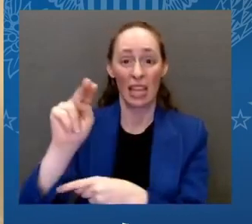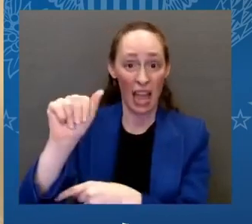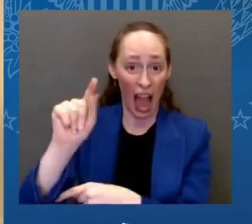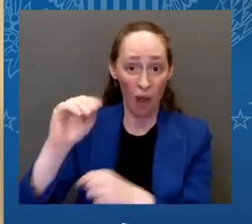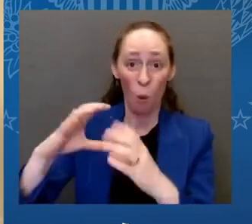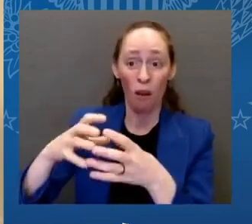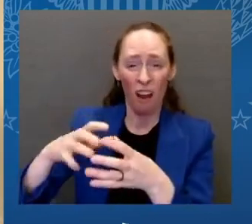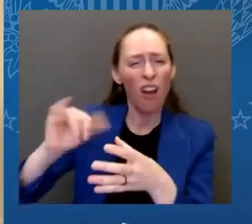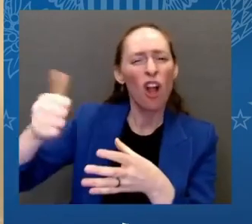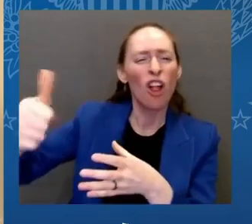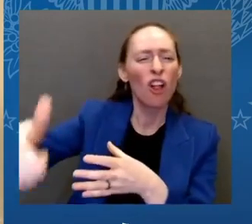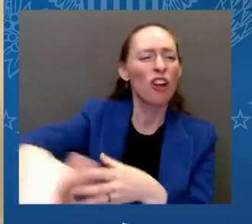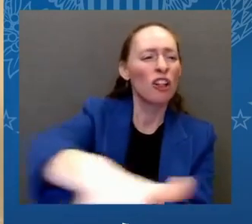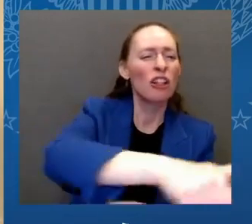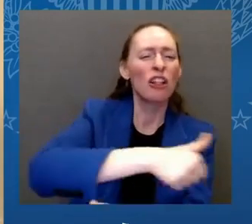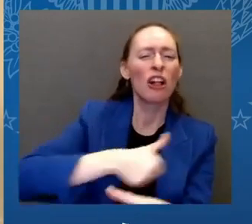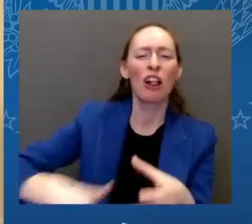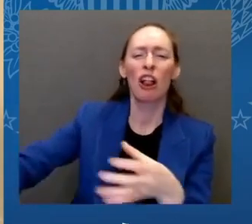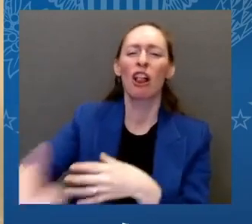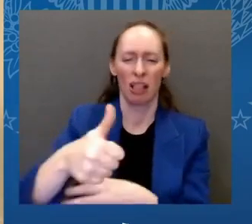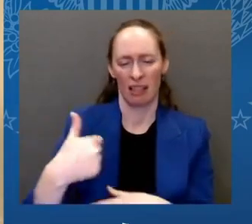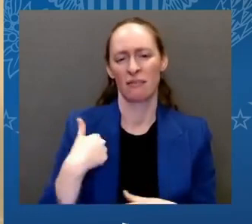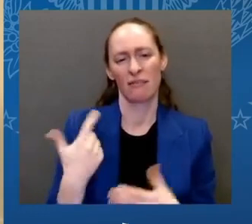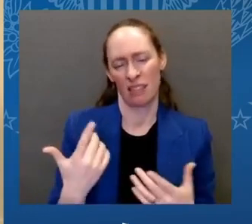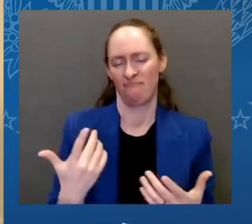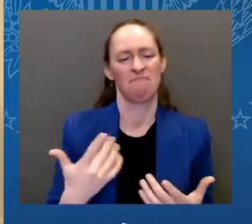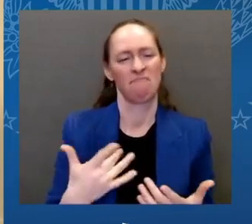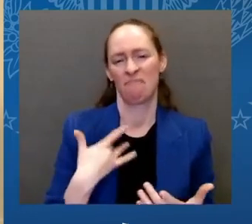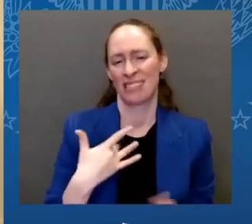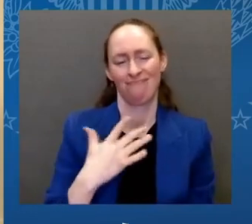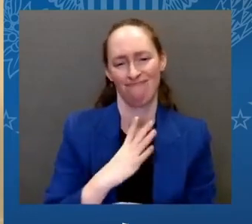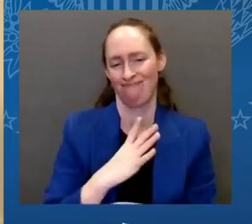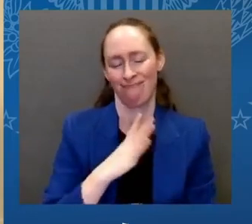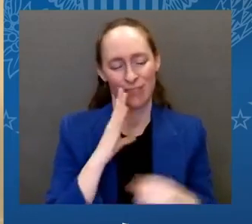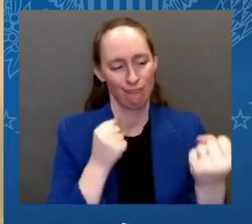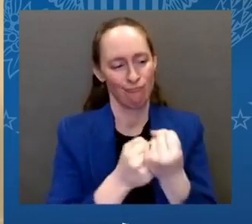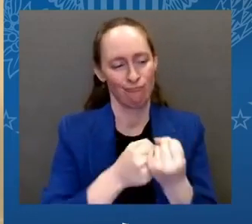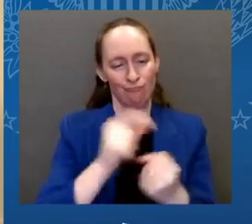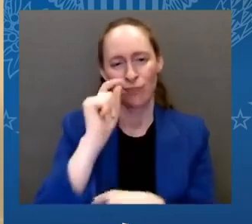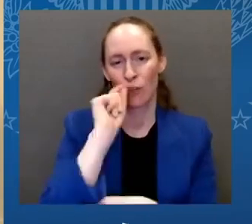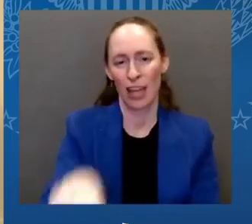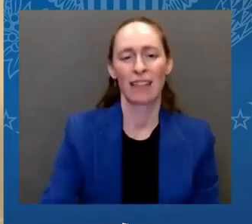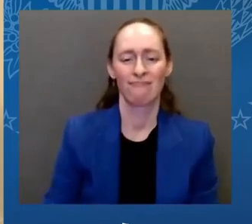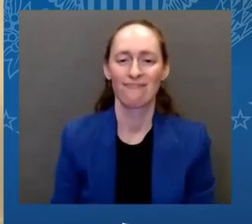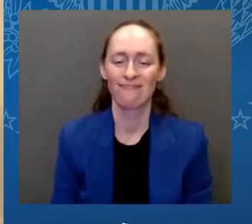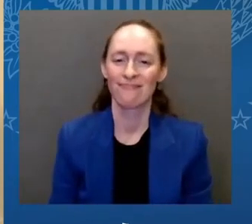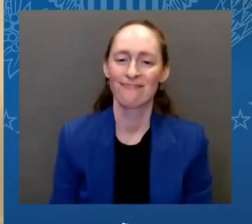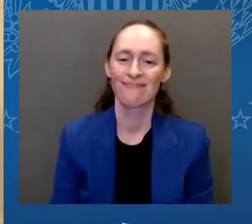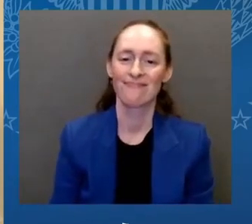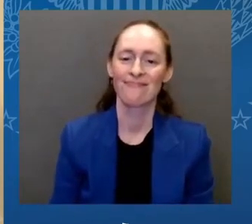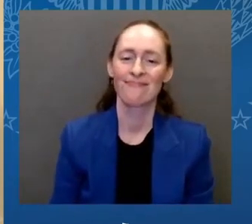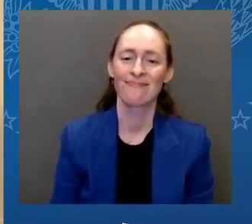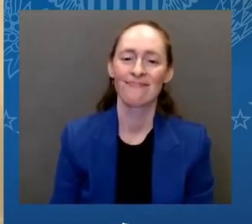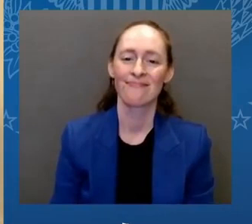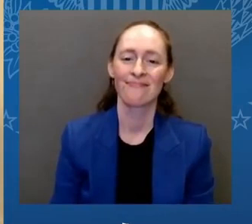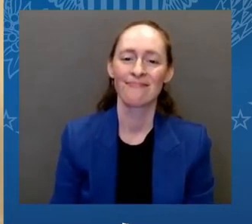входить Японія і багато інших країн у солідарності за діло України. Thank you very much. You asked me